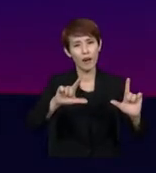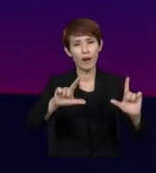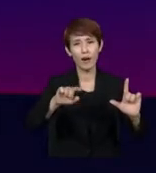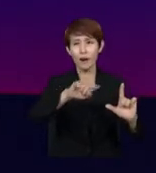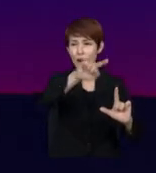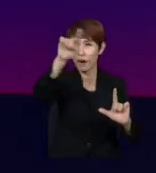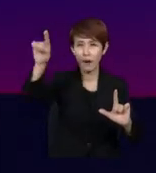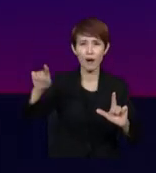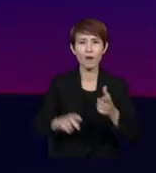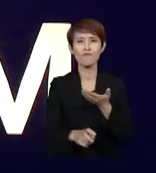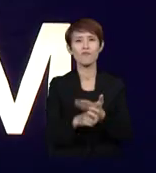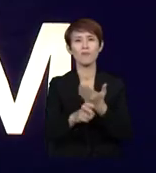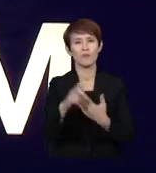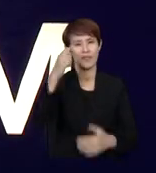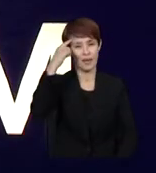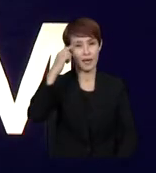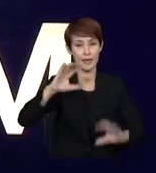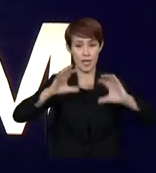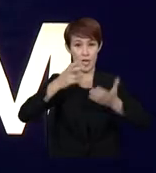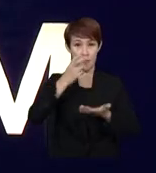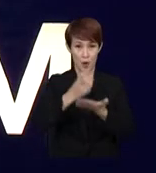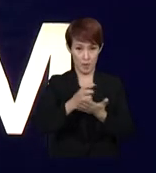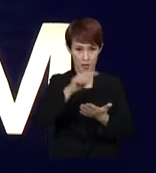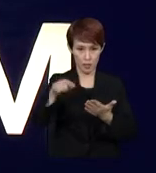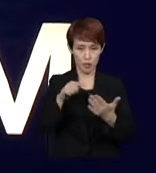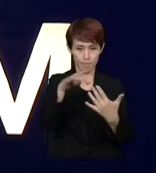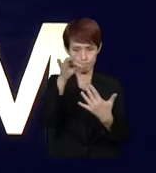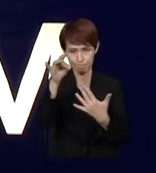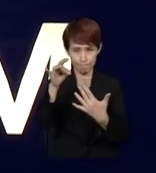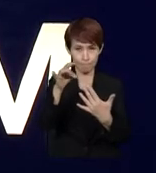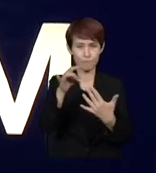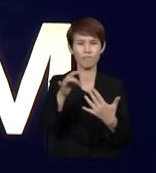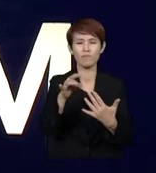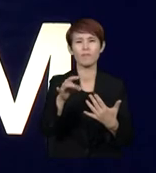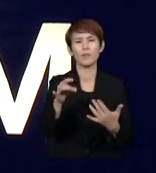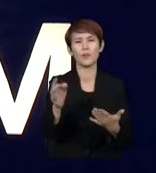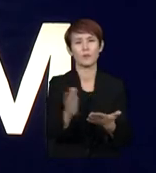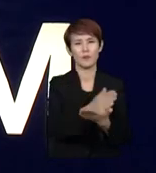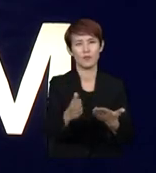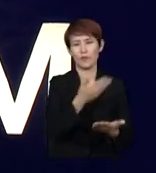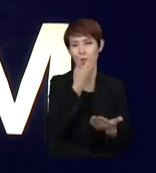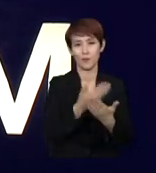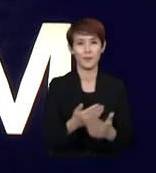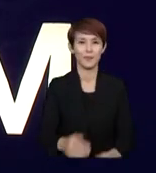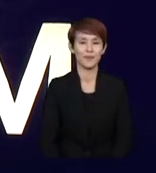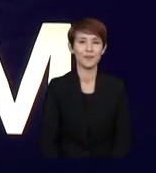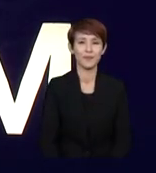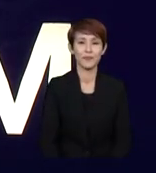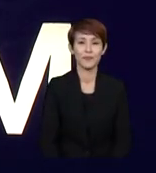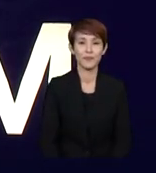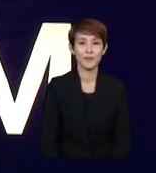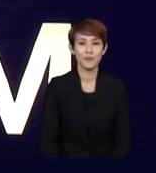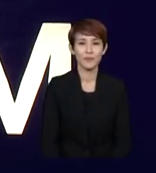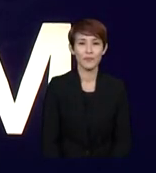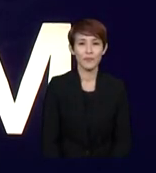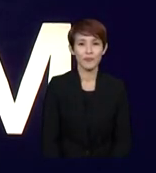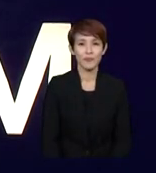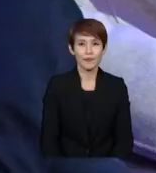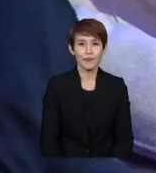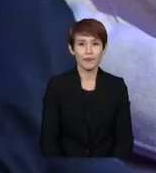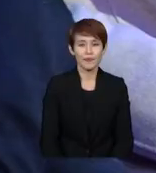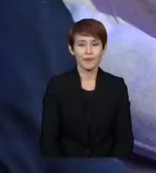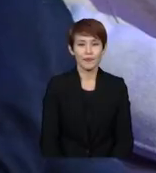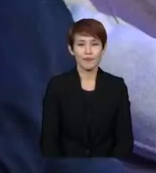illegal. 네, 아담 쉐보르스키 교수님이 답변이 되셨길 바랍니다. 지금 저희가 관객들에게